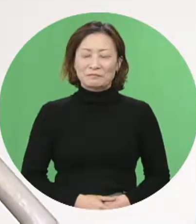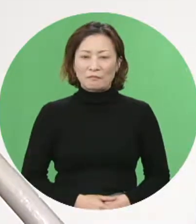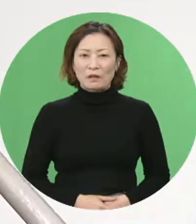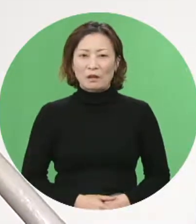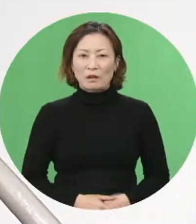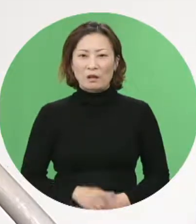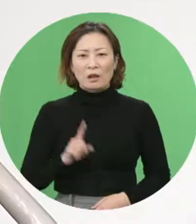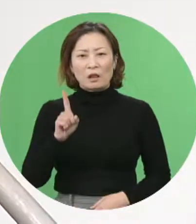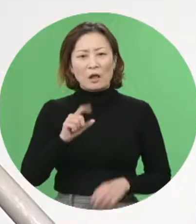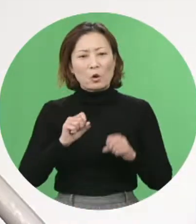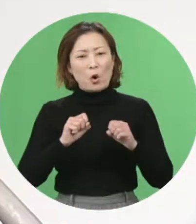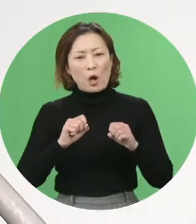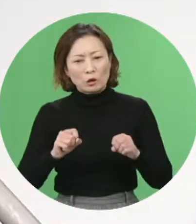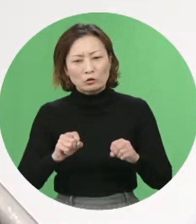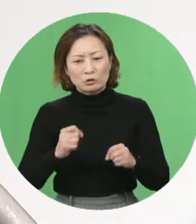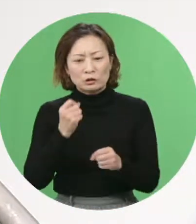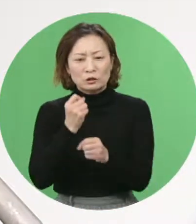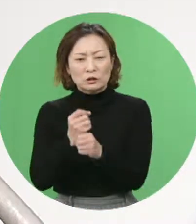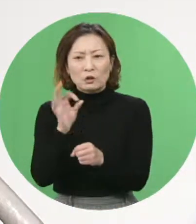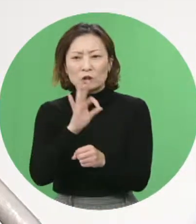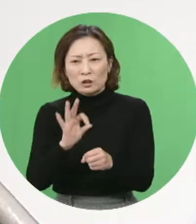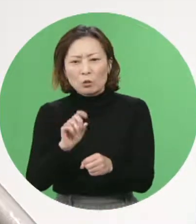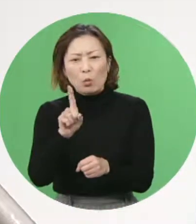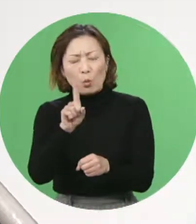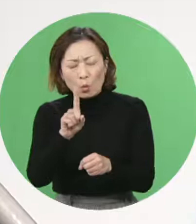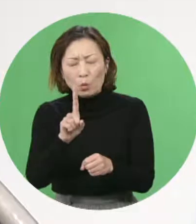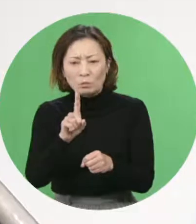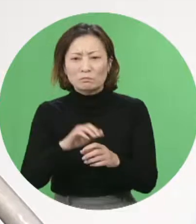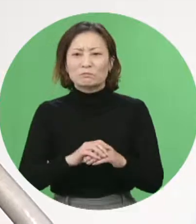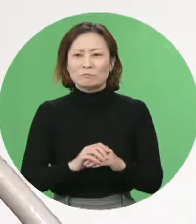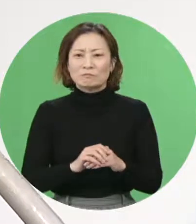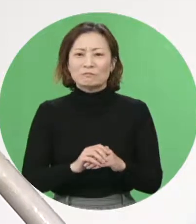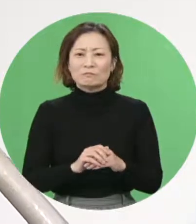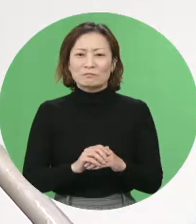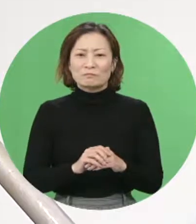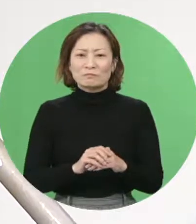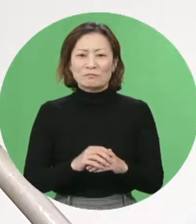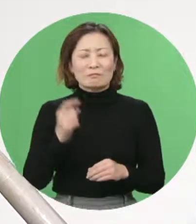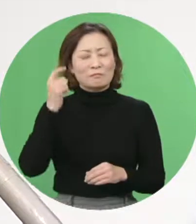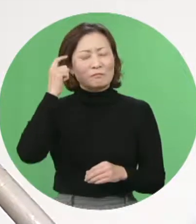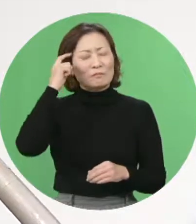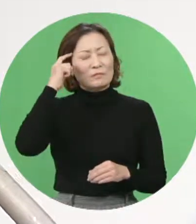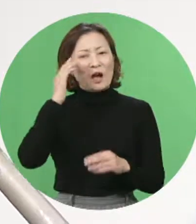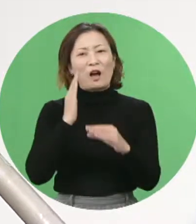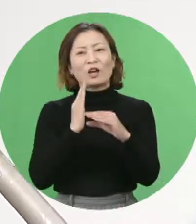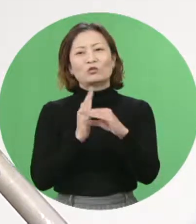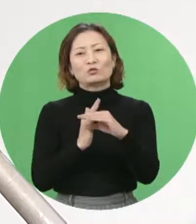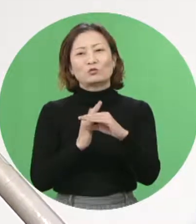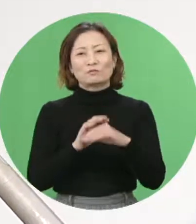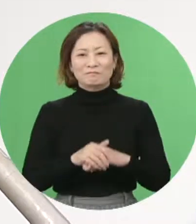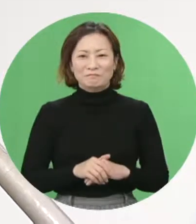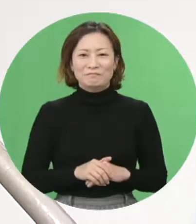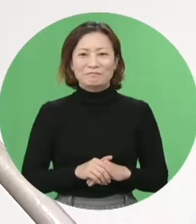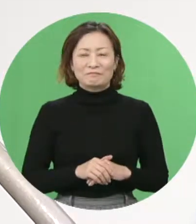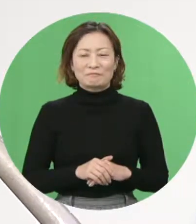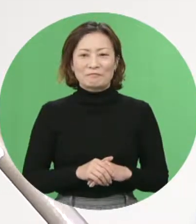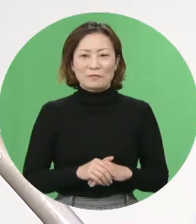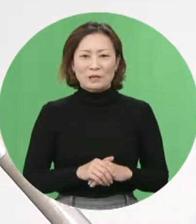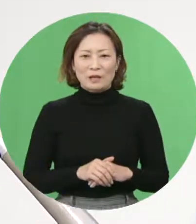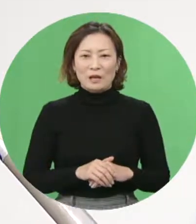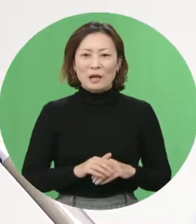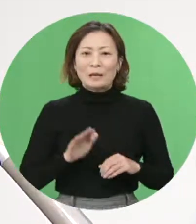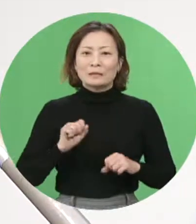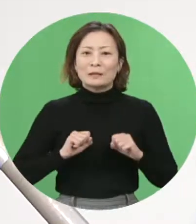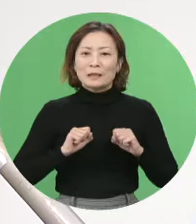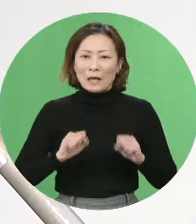よ。 まだ何をするか、どういう政策、どういう作品を作るのかっていうのはまだちょっと考えているので、まだこういうことをし